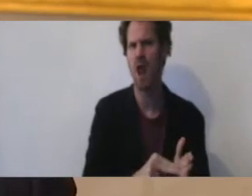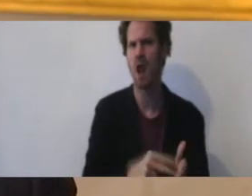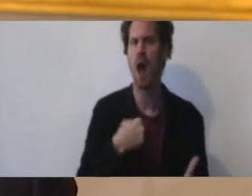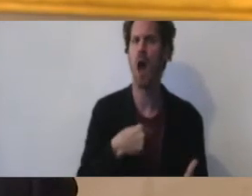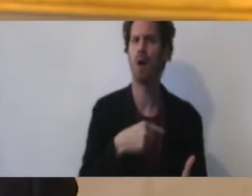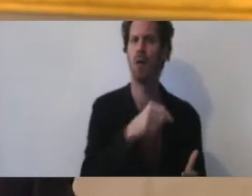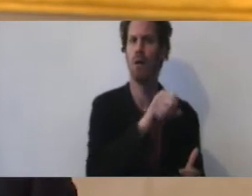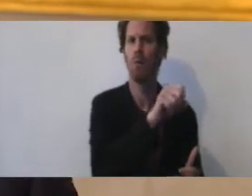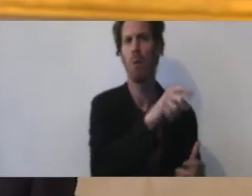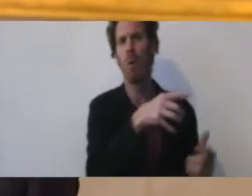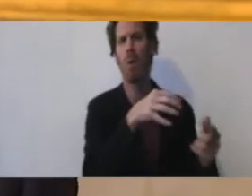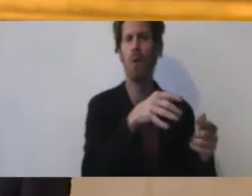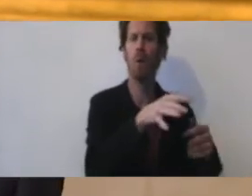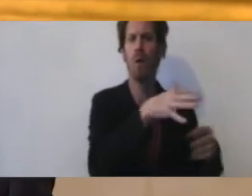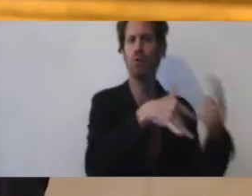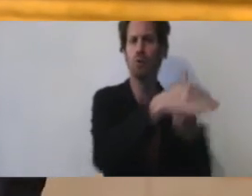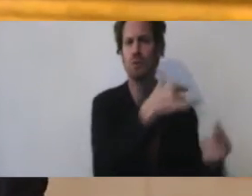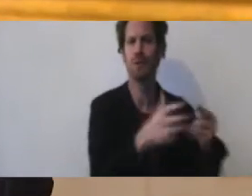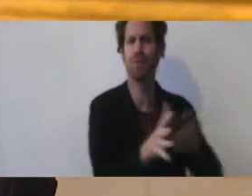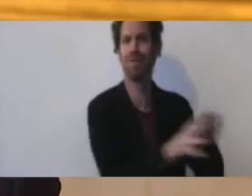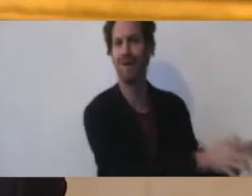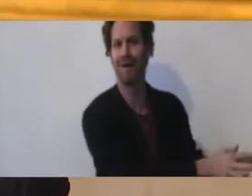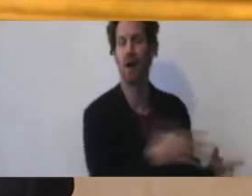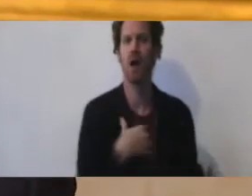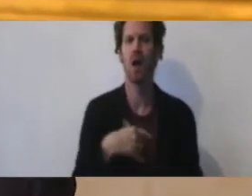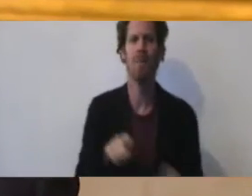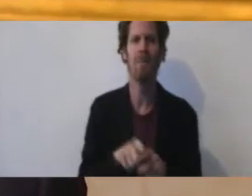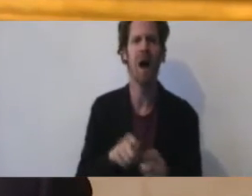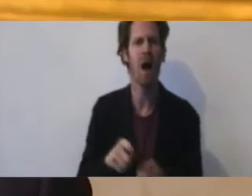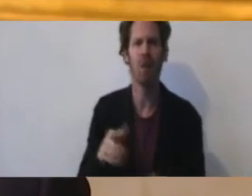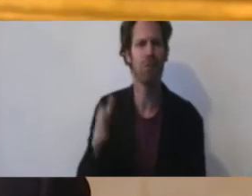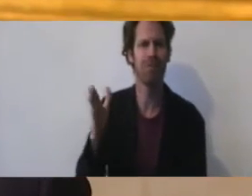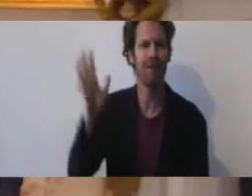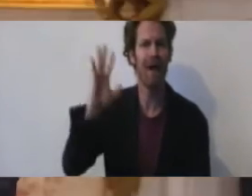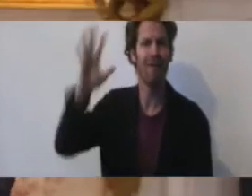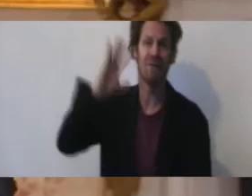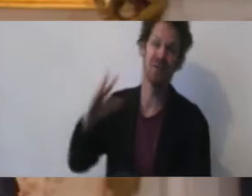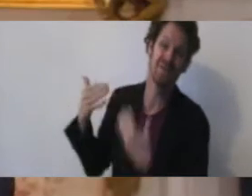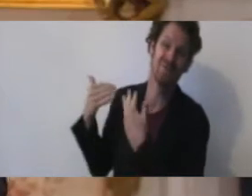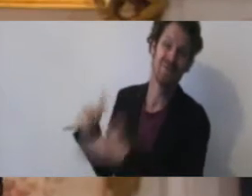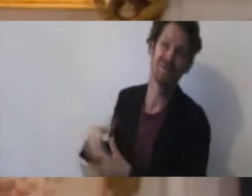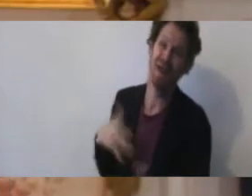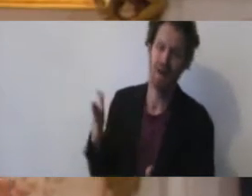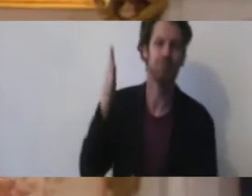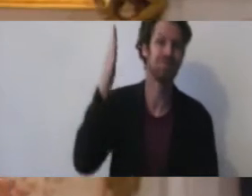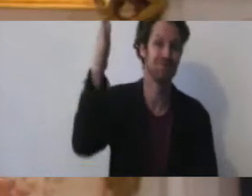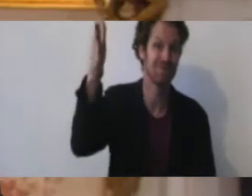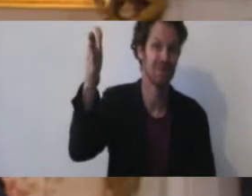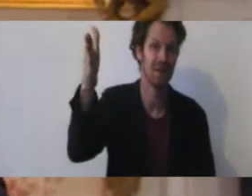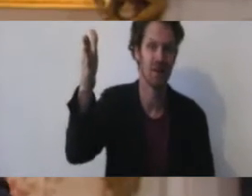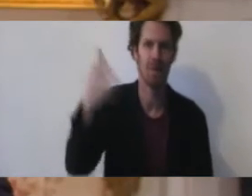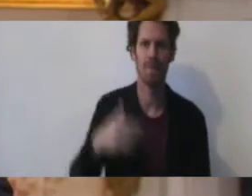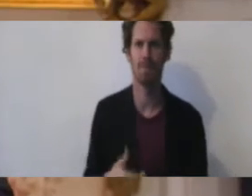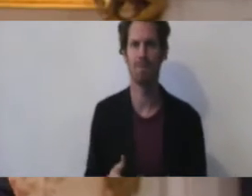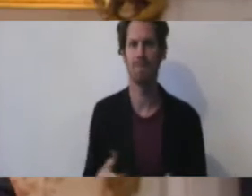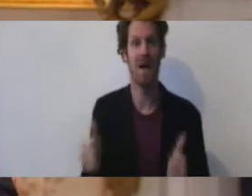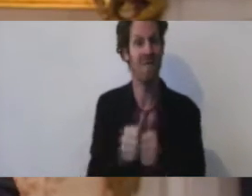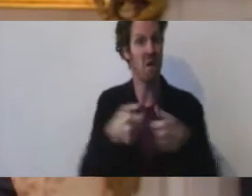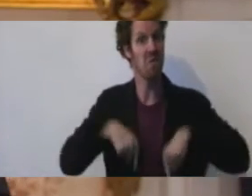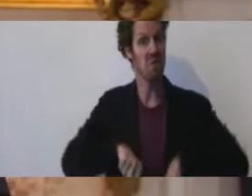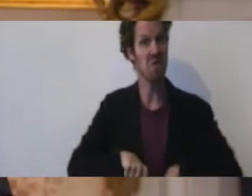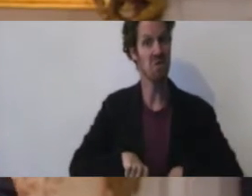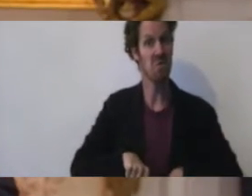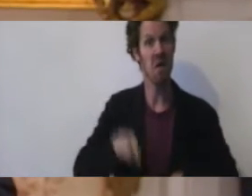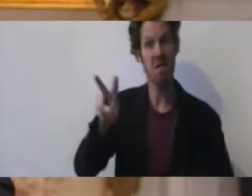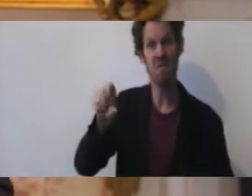social la France n'est pas une nostalgie c'est une espérance mon devoir avec le gouvernement de Manuel Vals